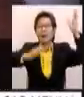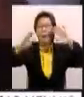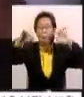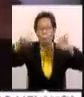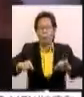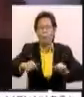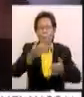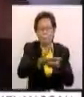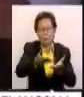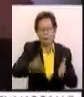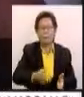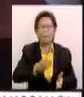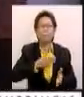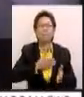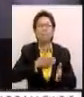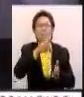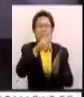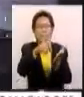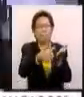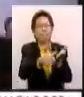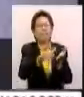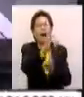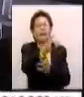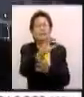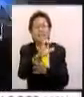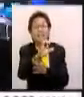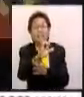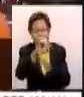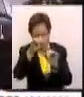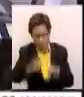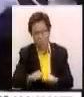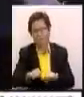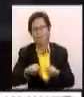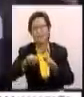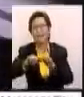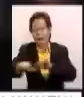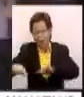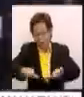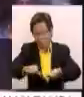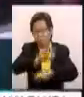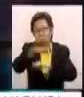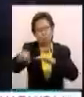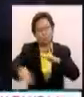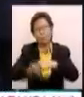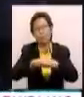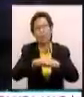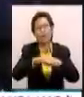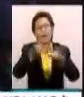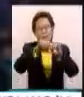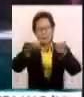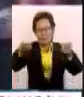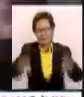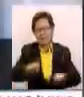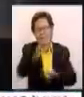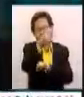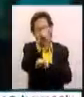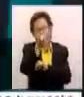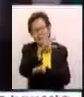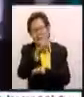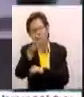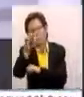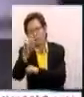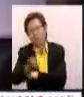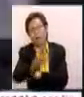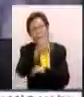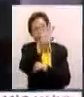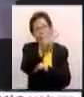boleh melanggan menggunakan MyCard atau MyTentra yang boleh diaktifkan di semua stesen LRT dan MRT. Selain itu, di